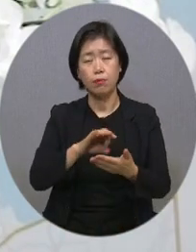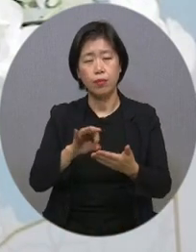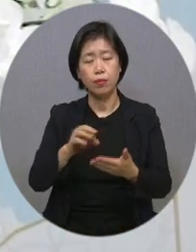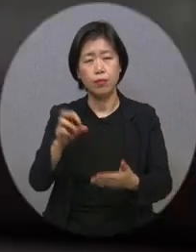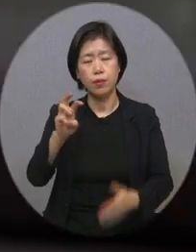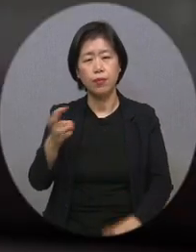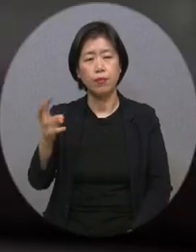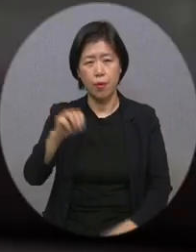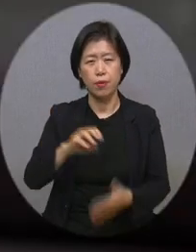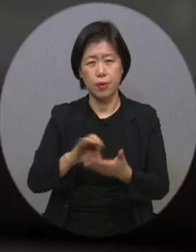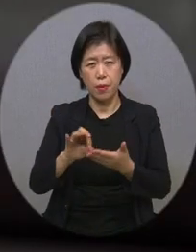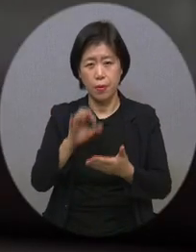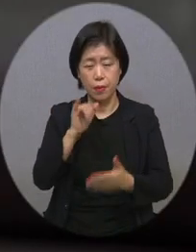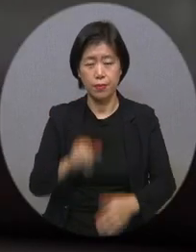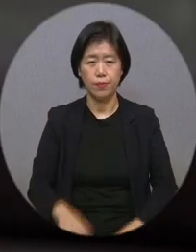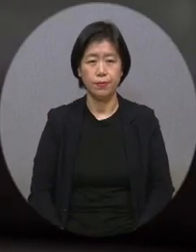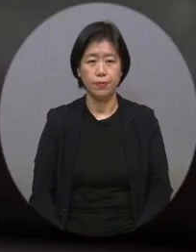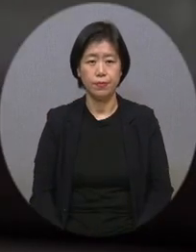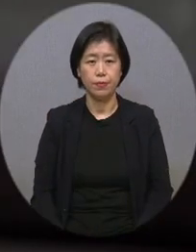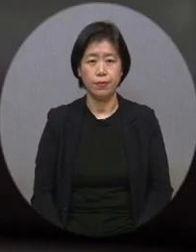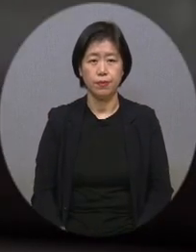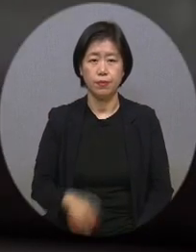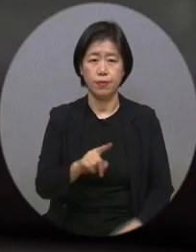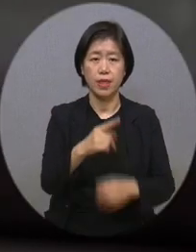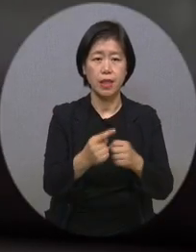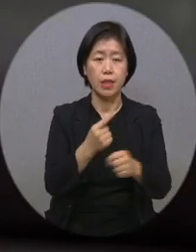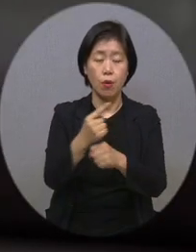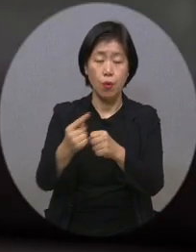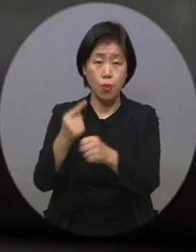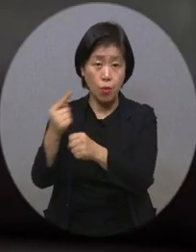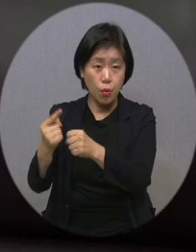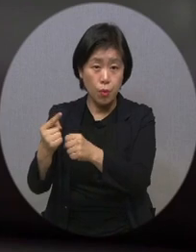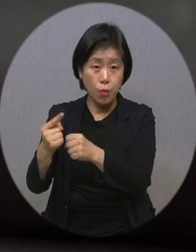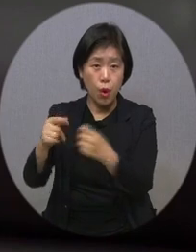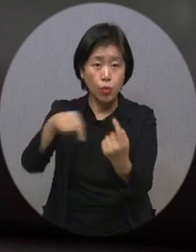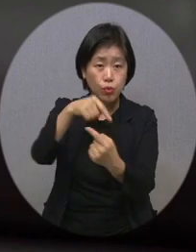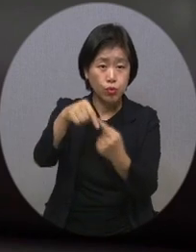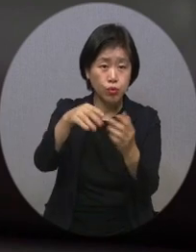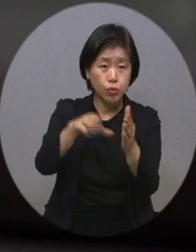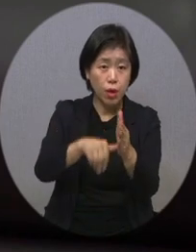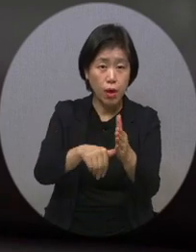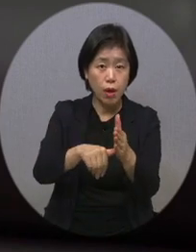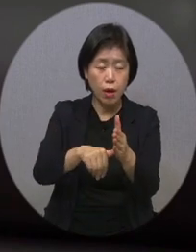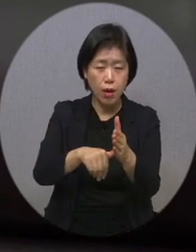도입을 하고. 근데 문제는 매년 운영비가 한 3억 들어가요. 그래서 우리